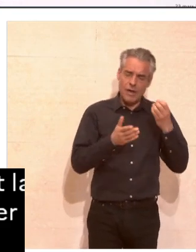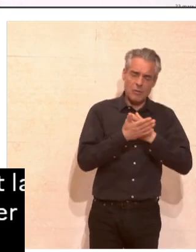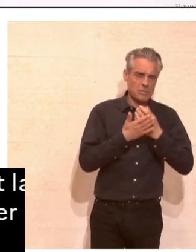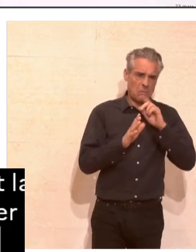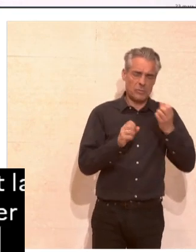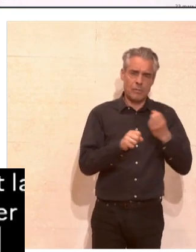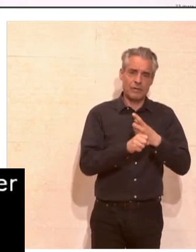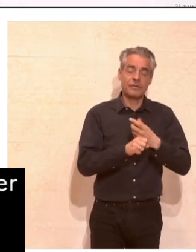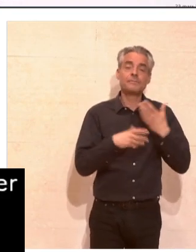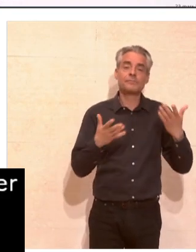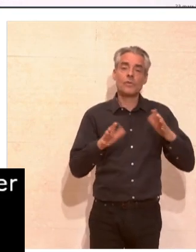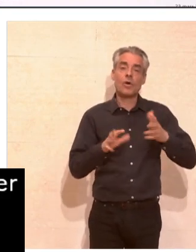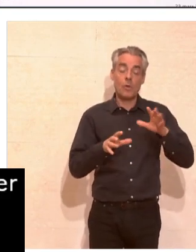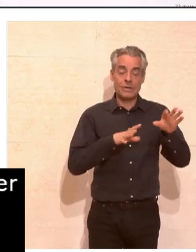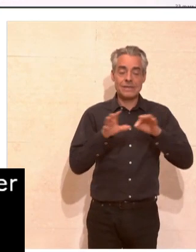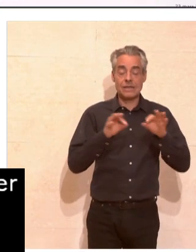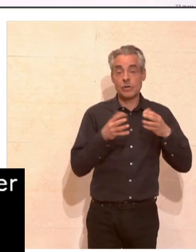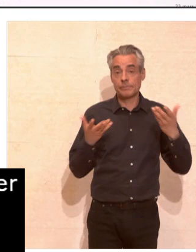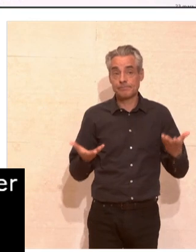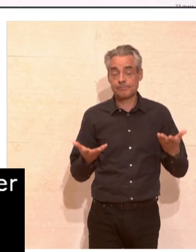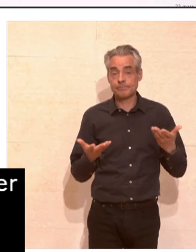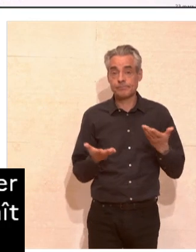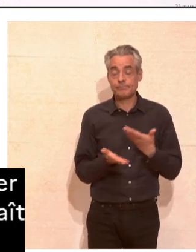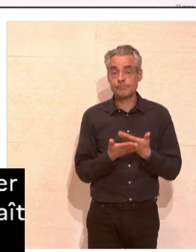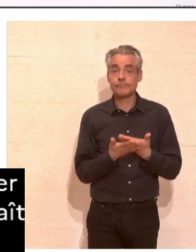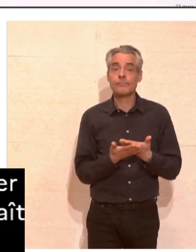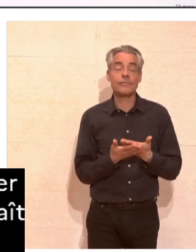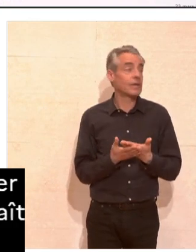pas important. Et comment on sélectionne ça? Eh bien,